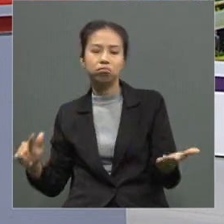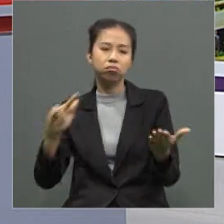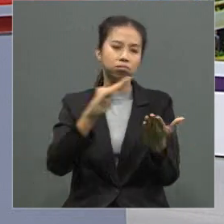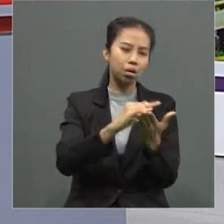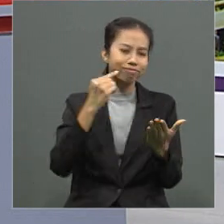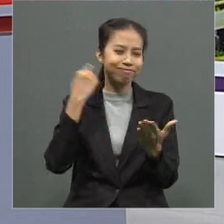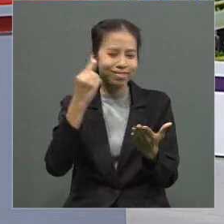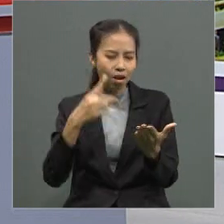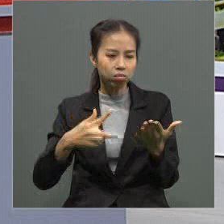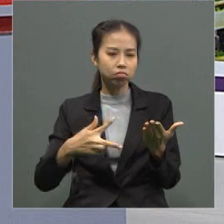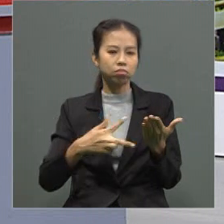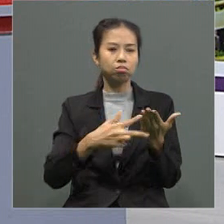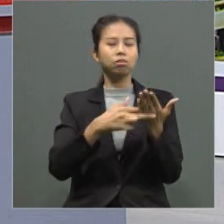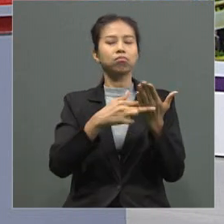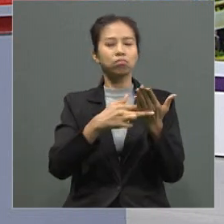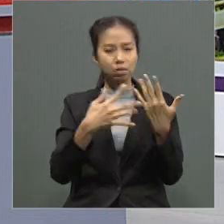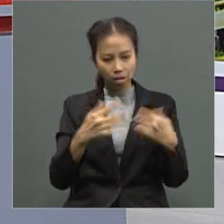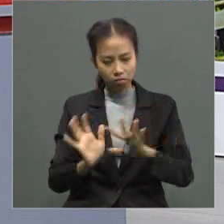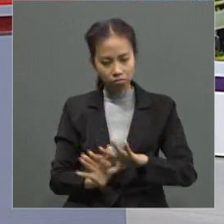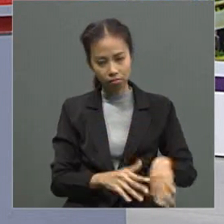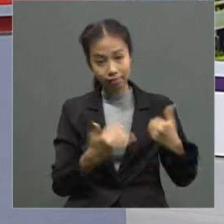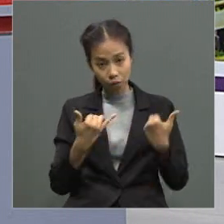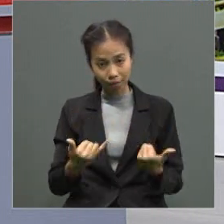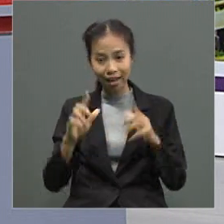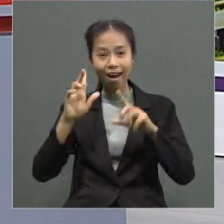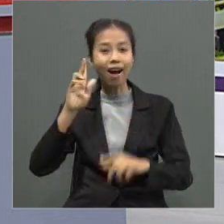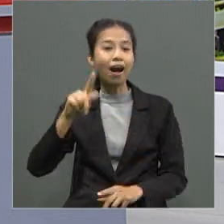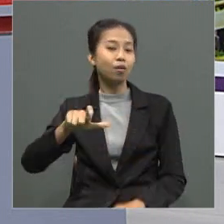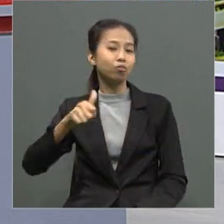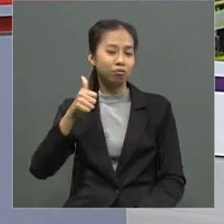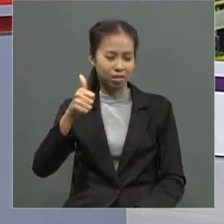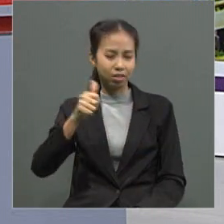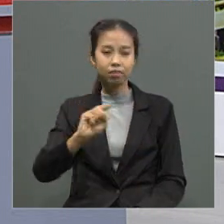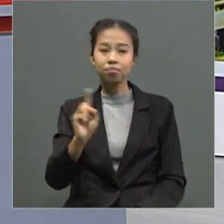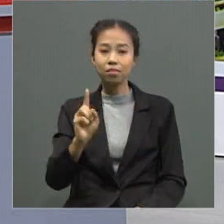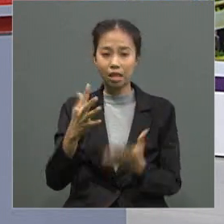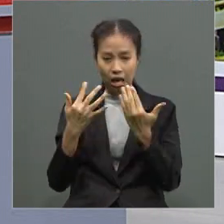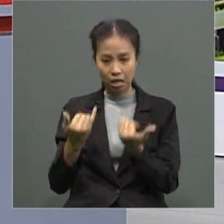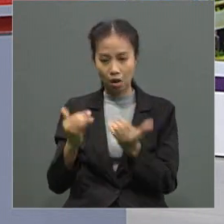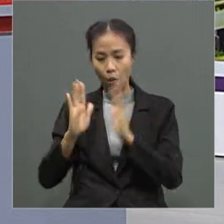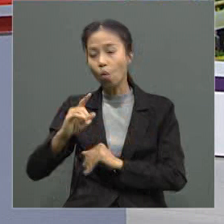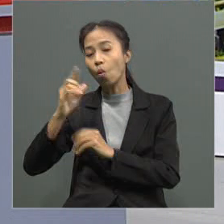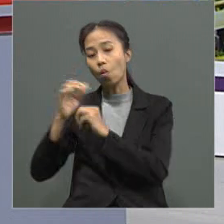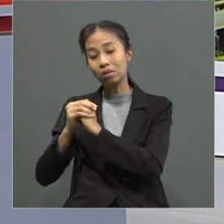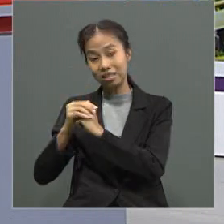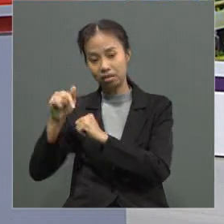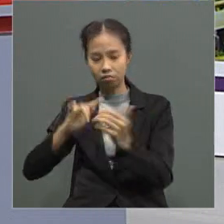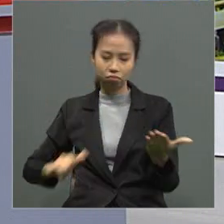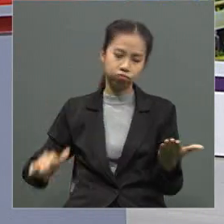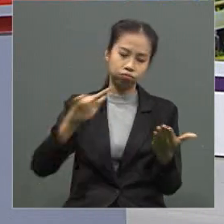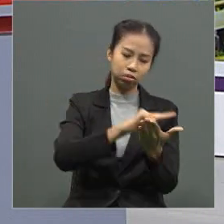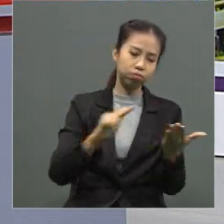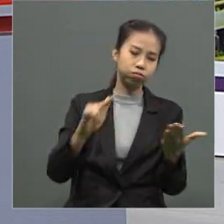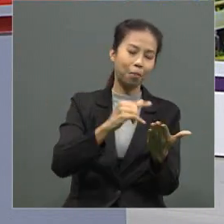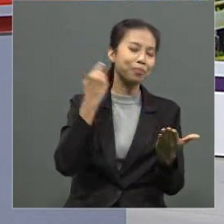อ่ะนะคะแต่ว่าตอนนี้ก็เริ่มมีข่าวดีเพราะว่านักท่องเที่ยวจีนเนี่ยเริ่มที่จะกลับมาแล้วนะคะและข่าวดีในประเทศไทยถ้าพูดถึงตั้งแต่ต้นปี